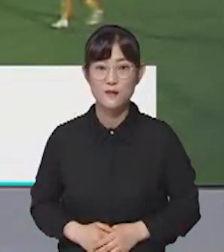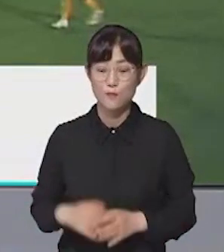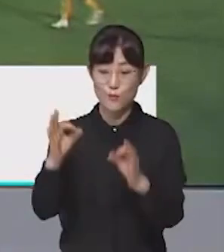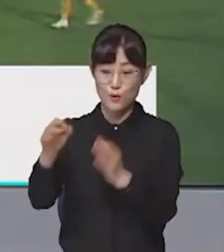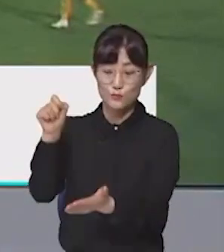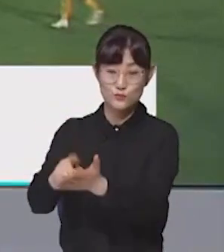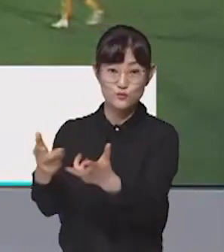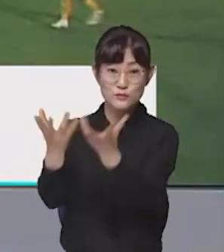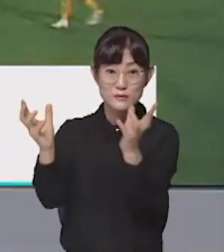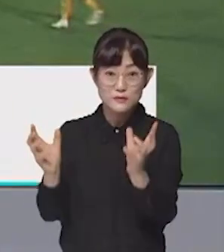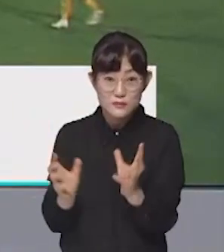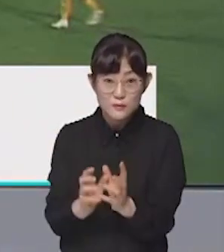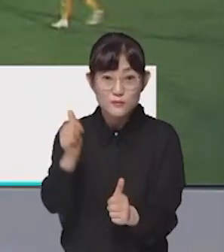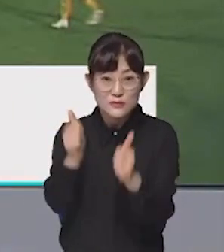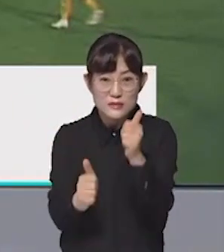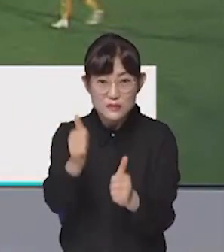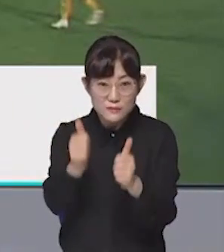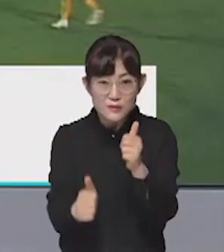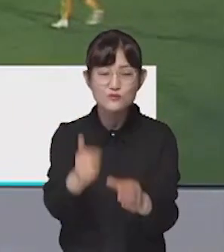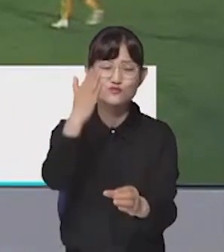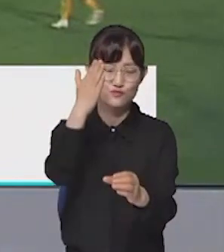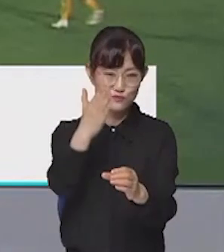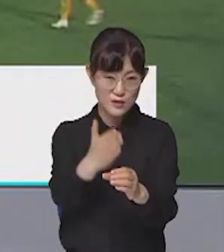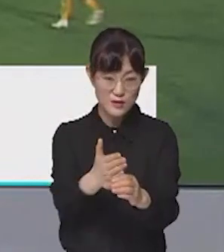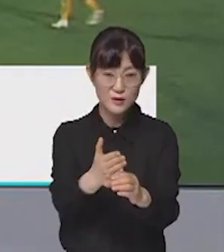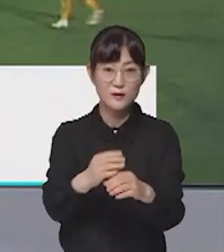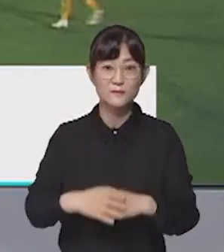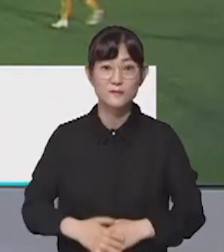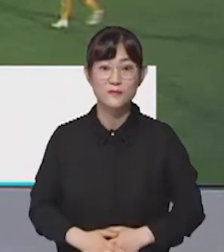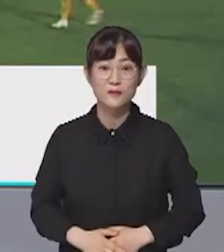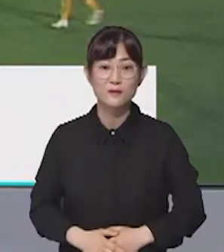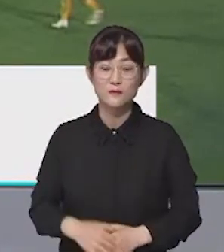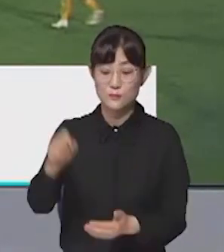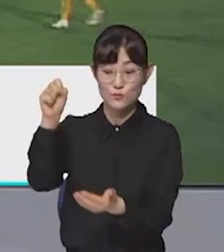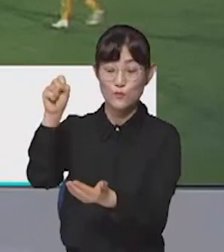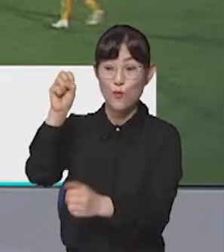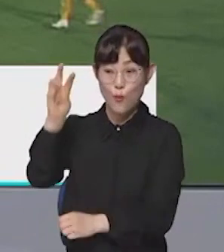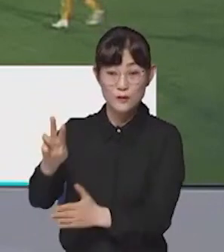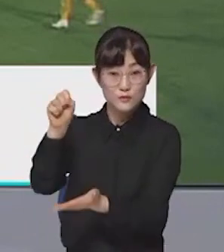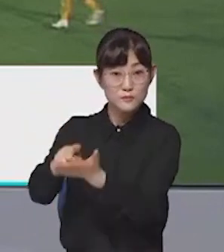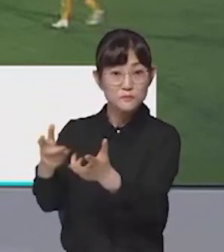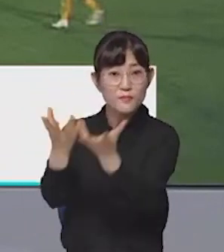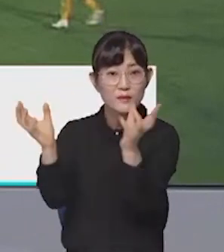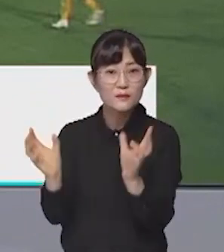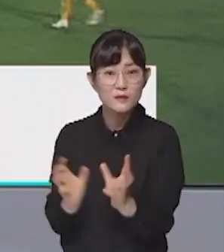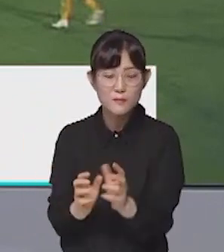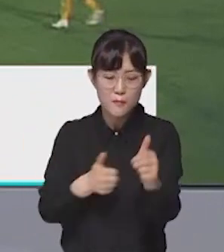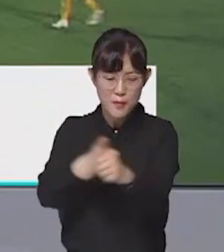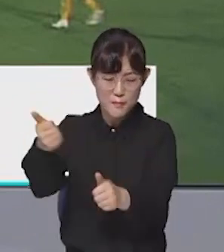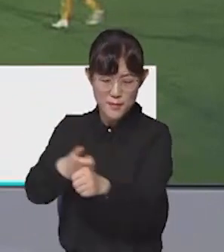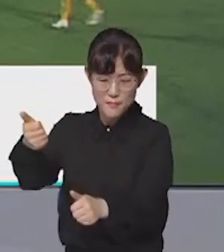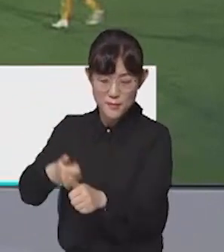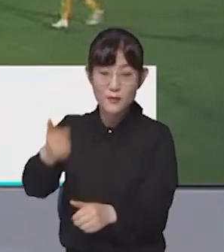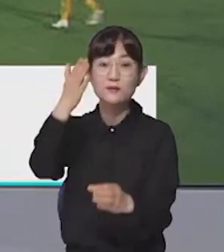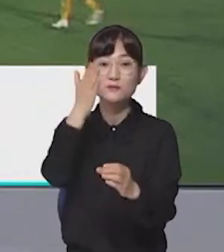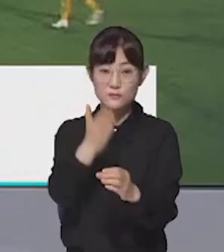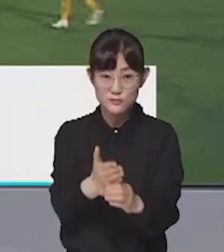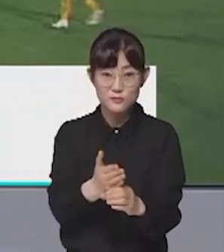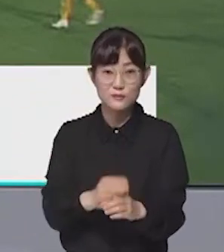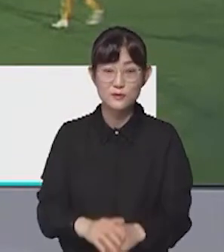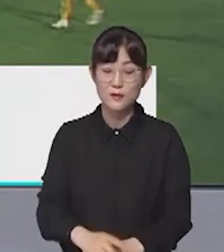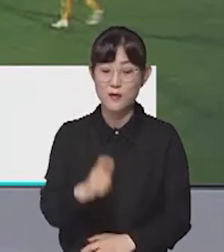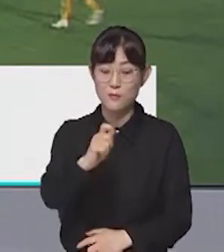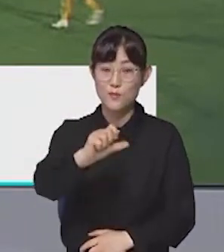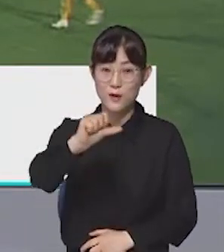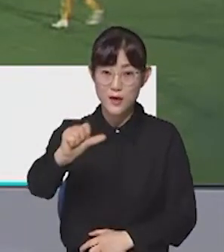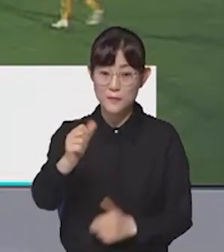프로축구 K리그 1 시즌이 중반으로 접어들고 있는 가운데 승격팀 광주FC가 연승 가도를 달리고 있습니다.